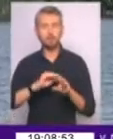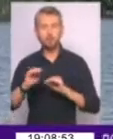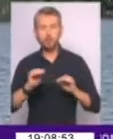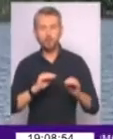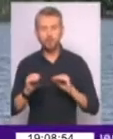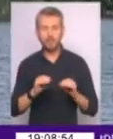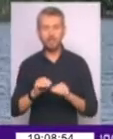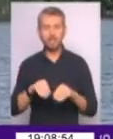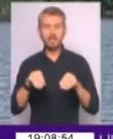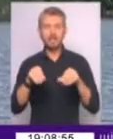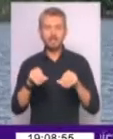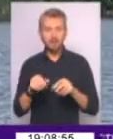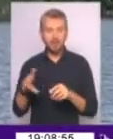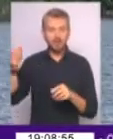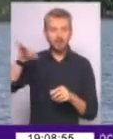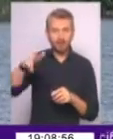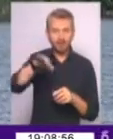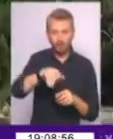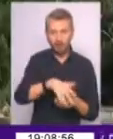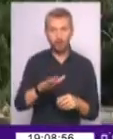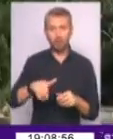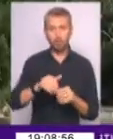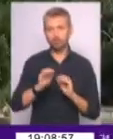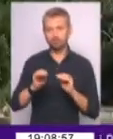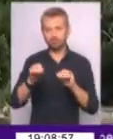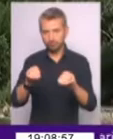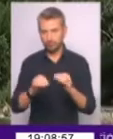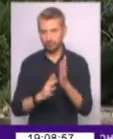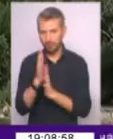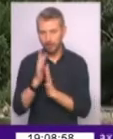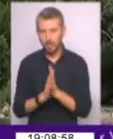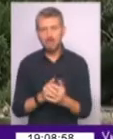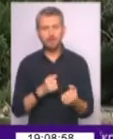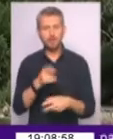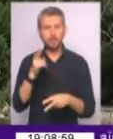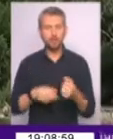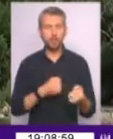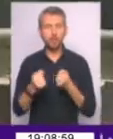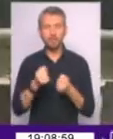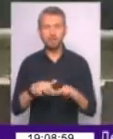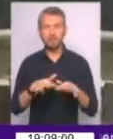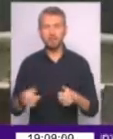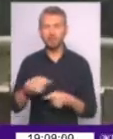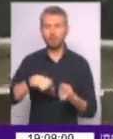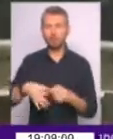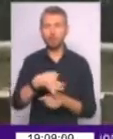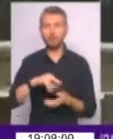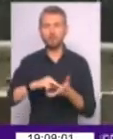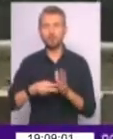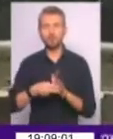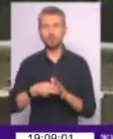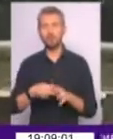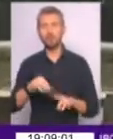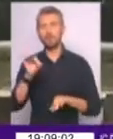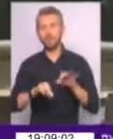земляні каскади на схилі, які потім озеленять. Завершити укріплення місцини навколо озера планують восени наступного